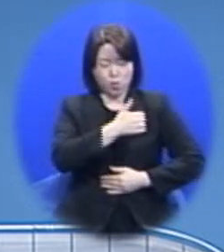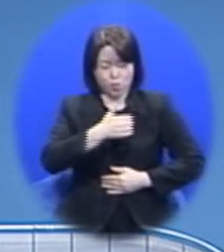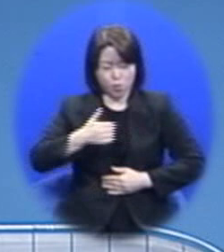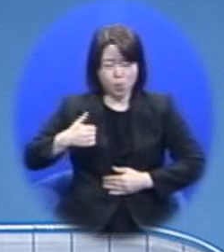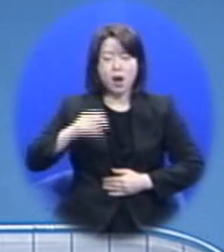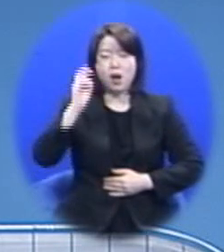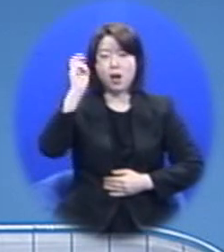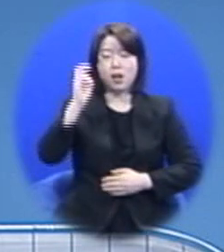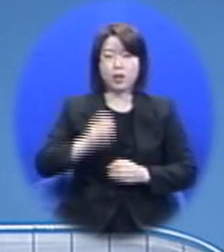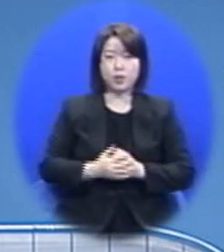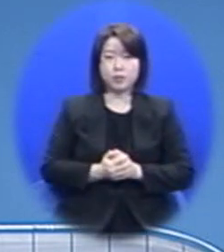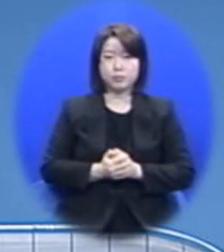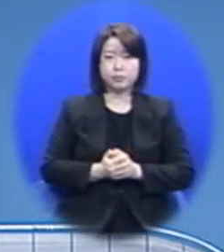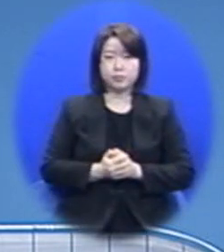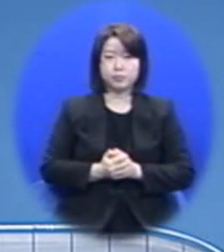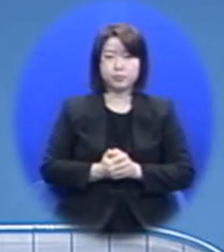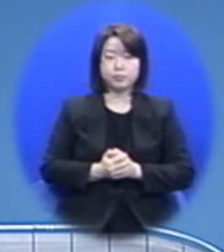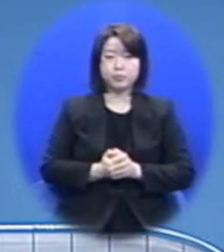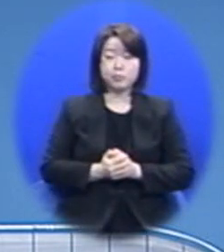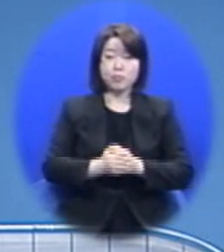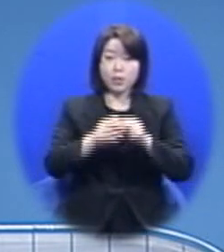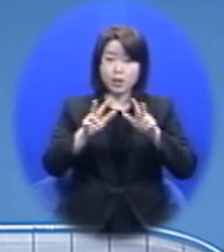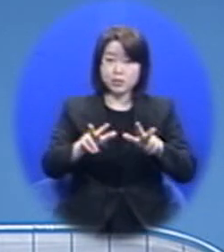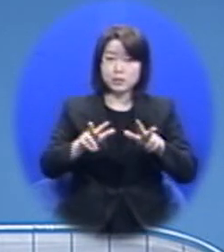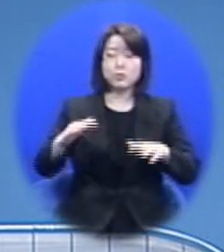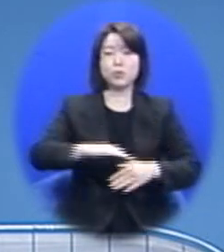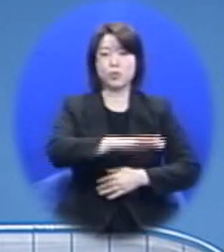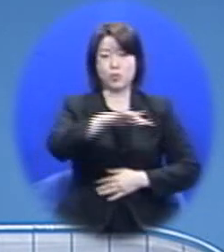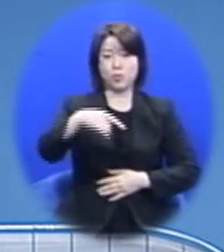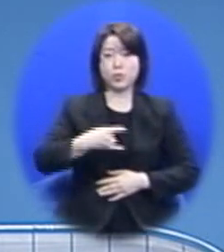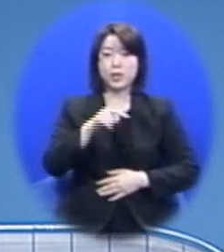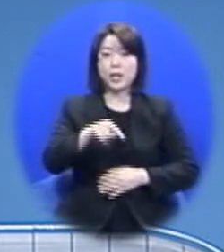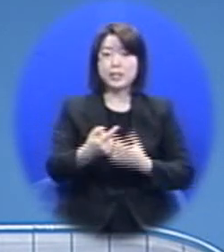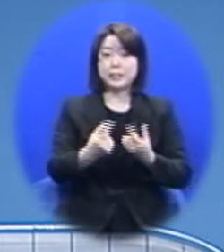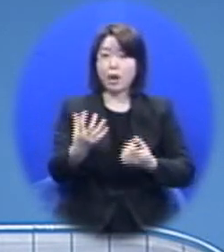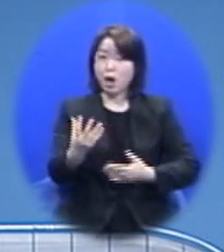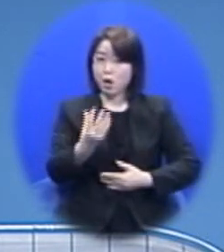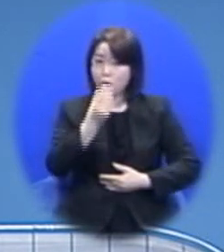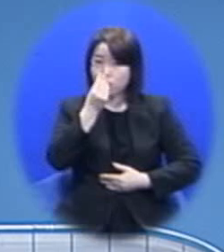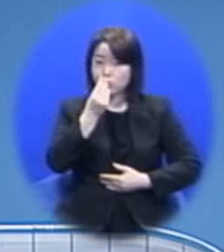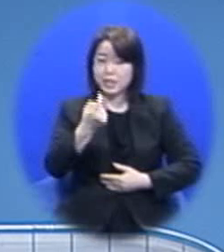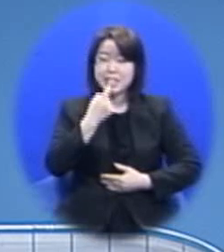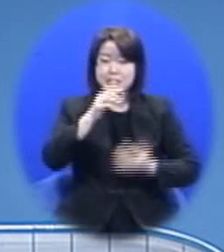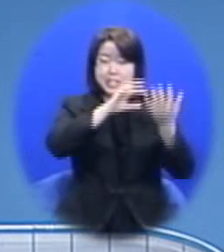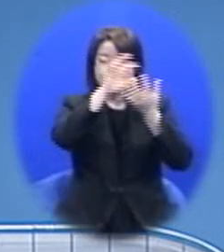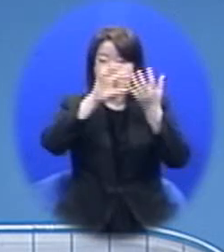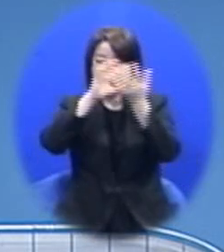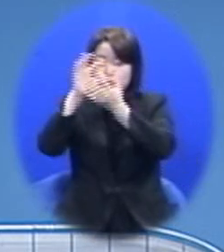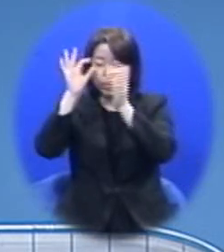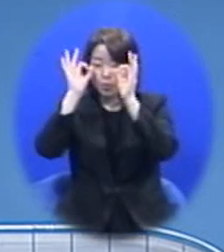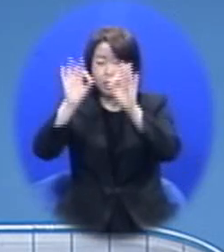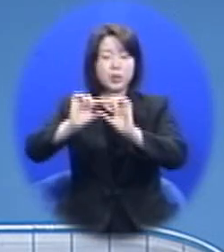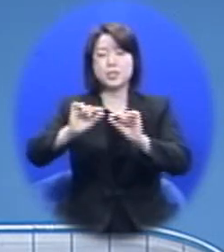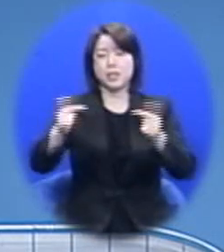겁니다. 그죠? 근데 지금은 우리에게는 그런 거룩한 구름이 보이지를 않습니다.